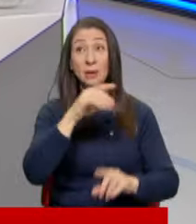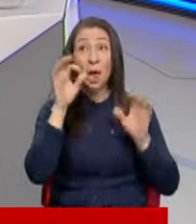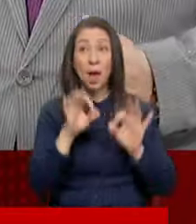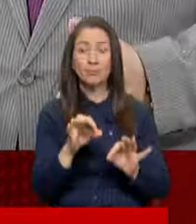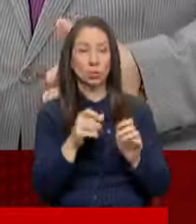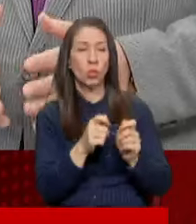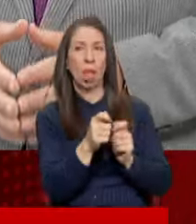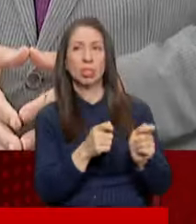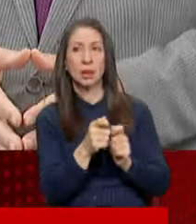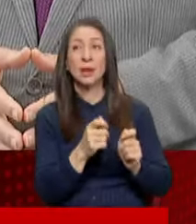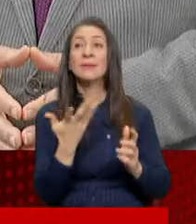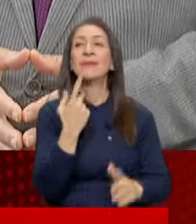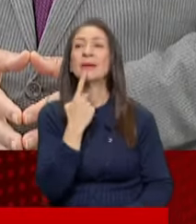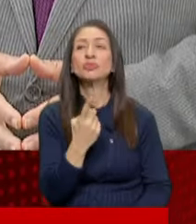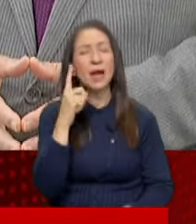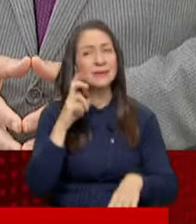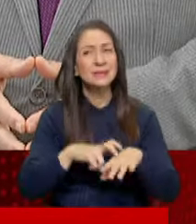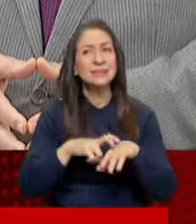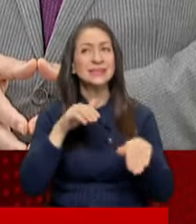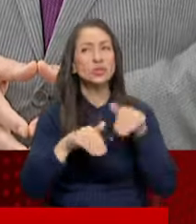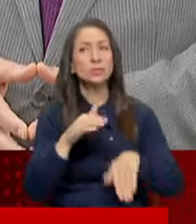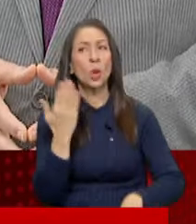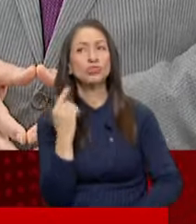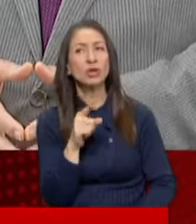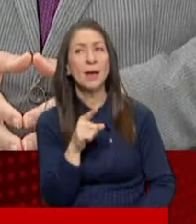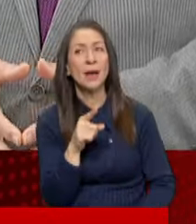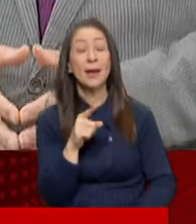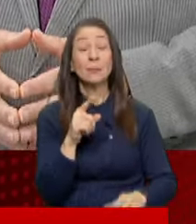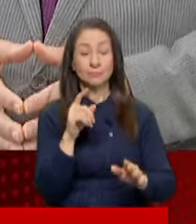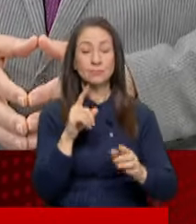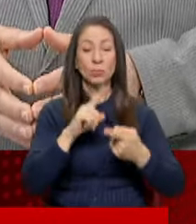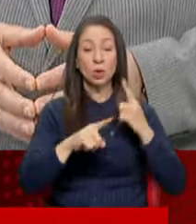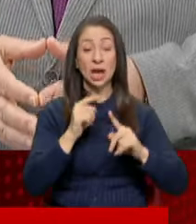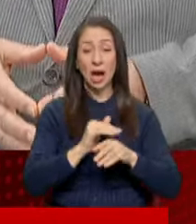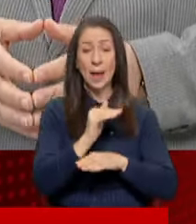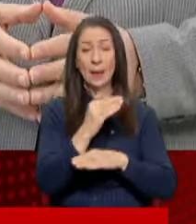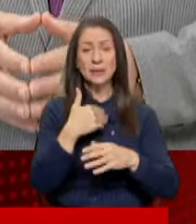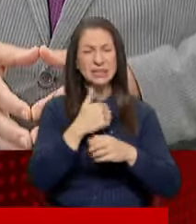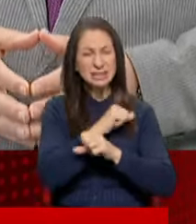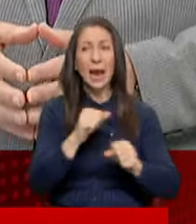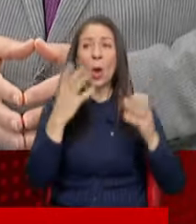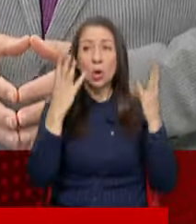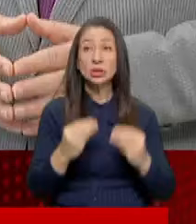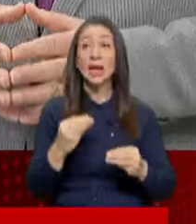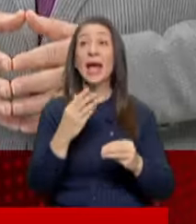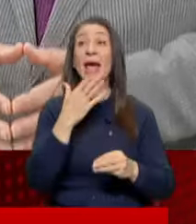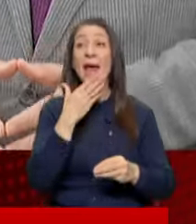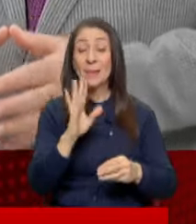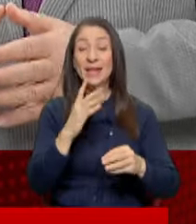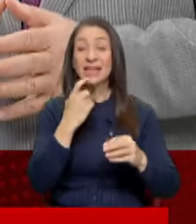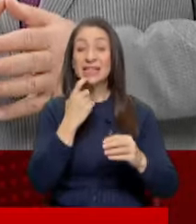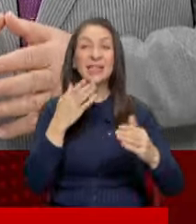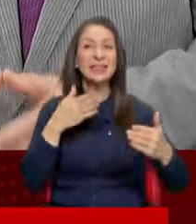hep kullandı ne demişti hatırlayalım seçimde den önce siyasi hayatıma mal olsa da emeklilikte